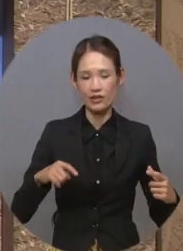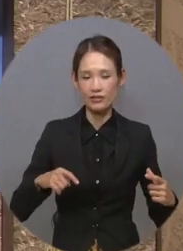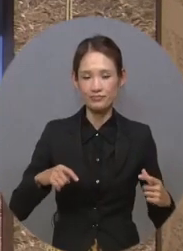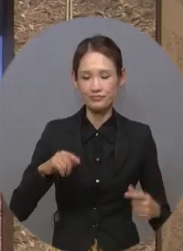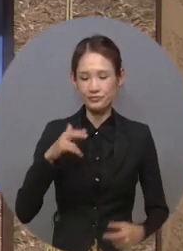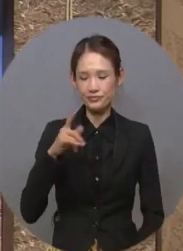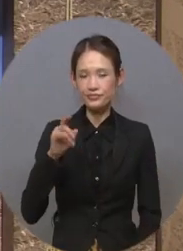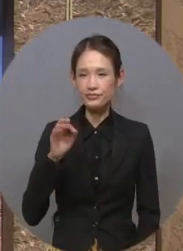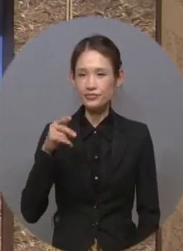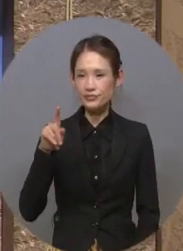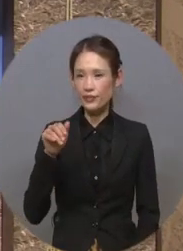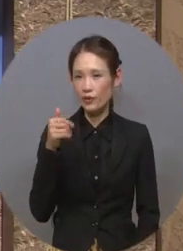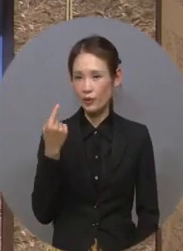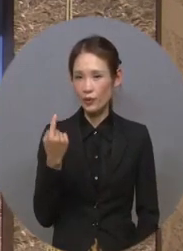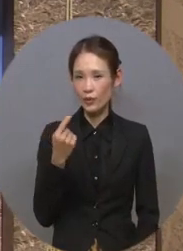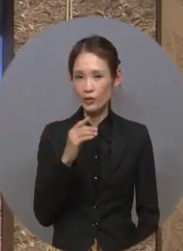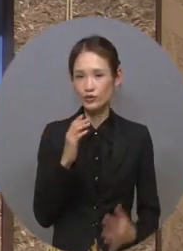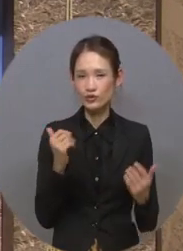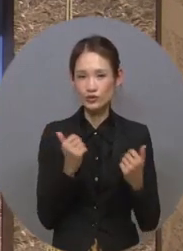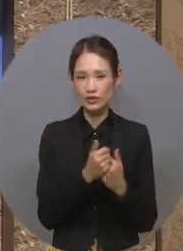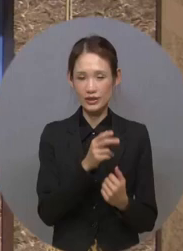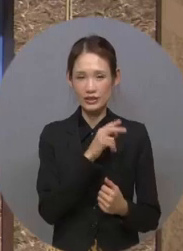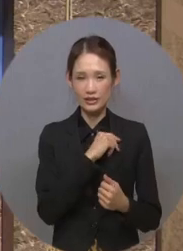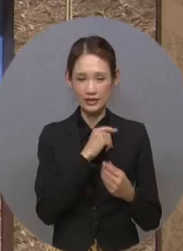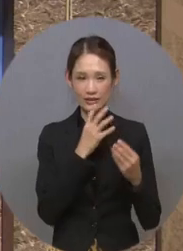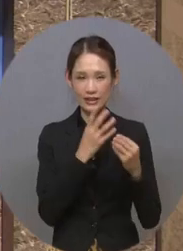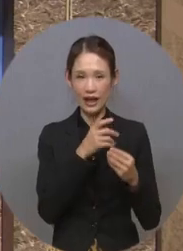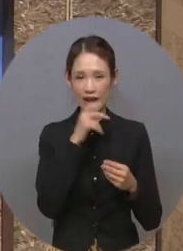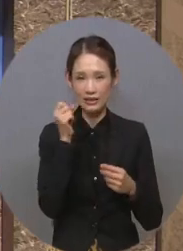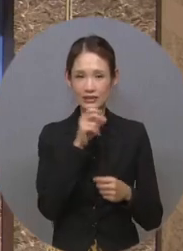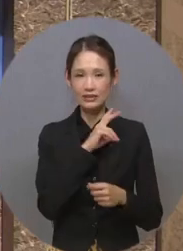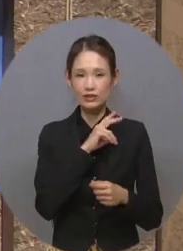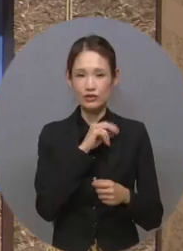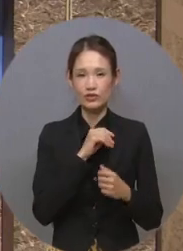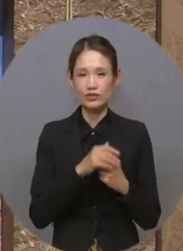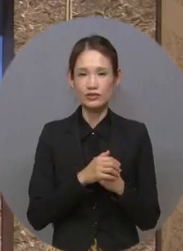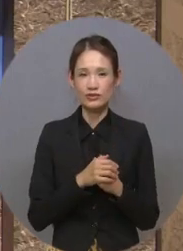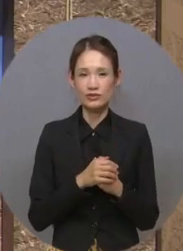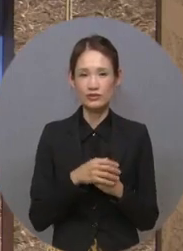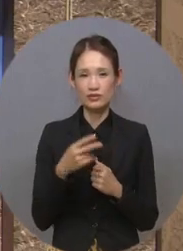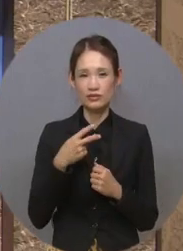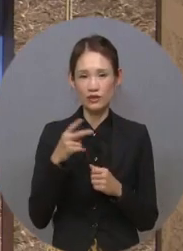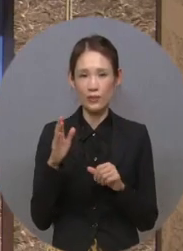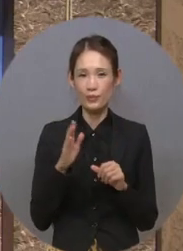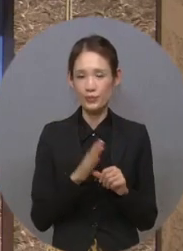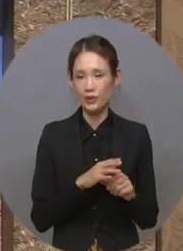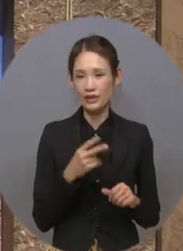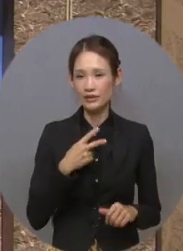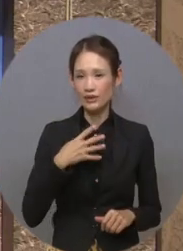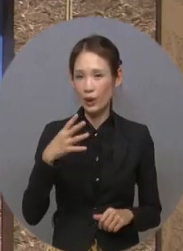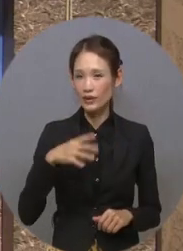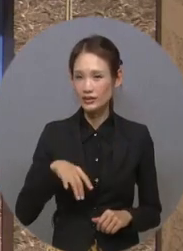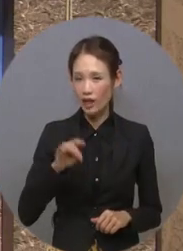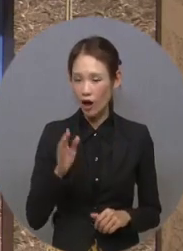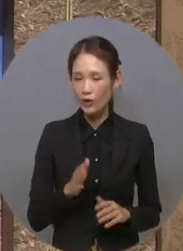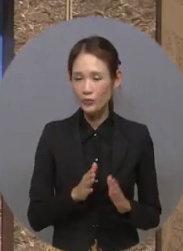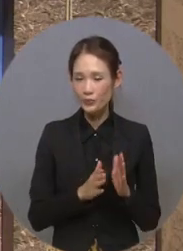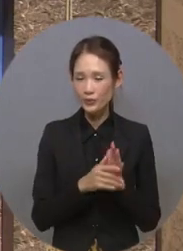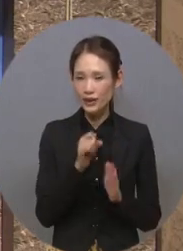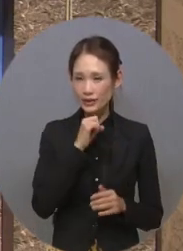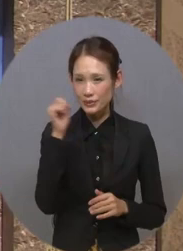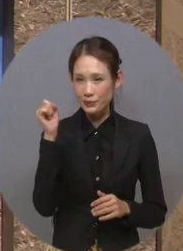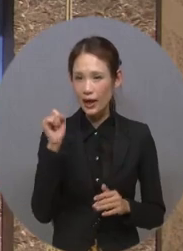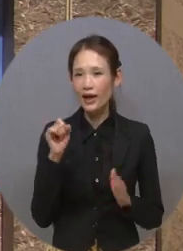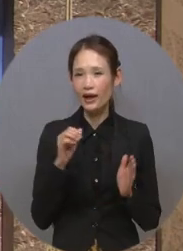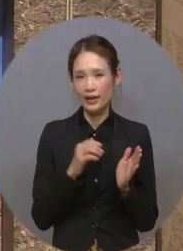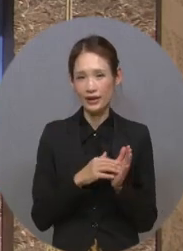이제 정성호 국회의원 사선 의원이 계세요. 네. 그분이 이제 2000년대 떨어지고 2004년대 초선이